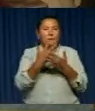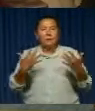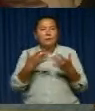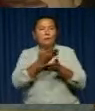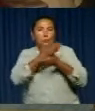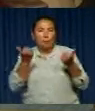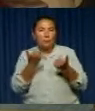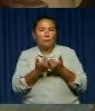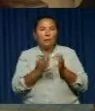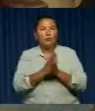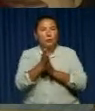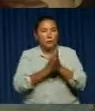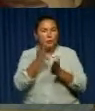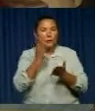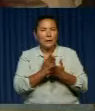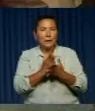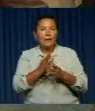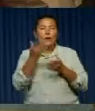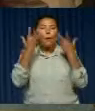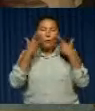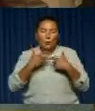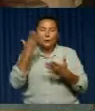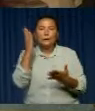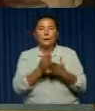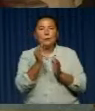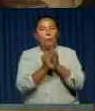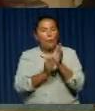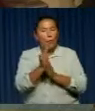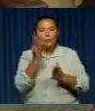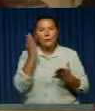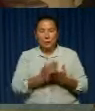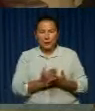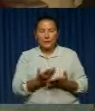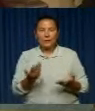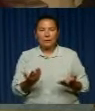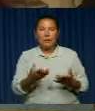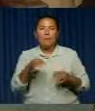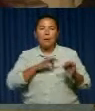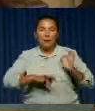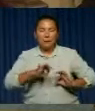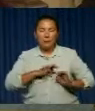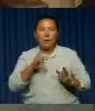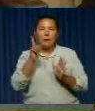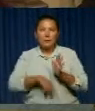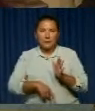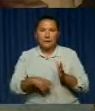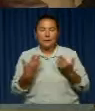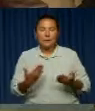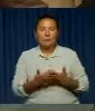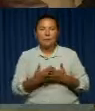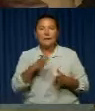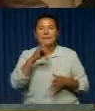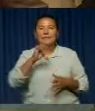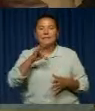бар. Шөптің не түрі бар, жеміс жидектің бәрі бар. Қол жетімді бар. соны пайдаланған абзал. Себебі жаңа